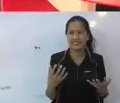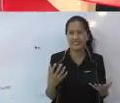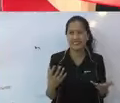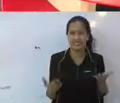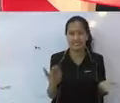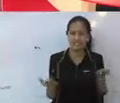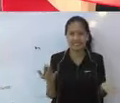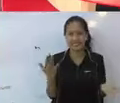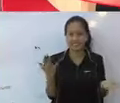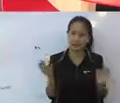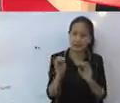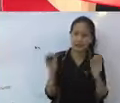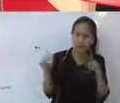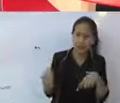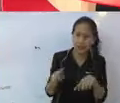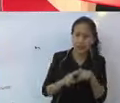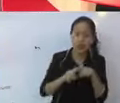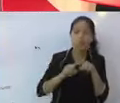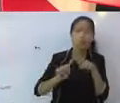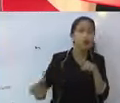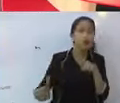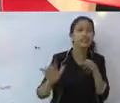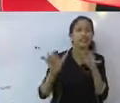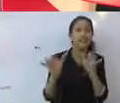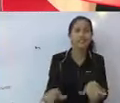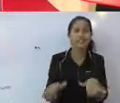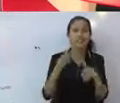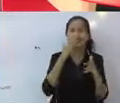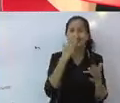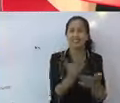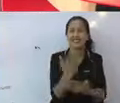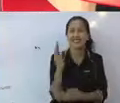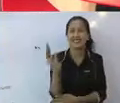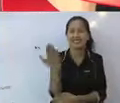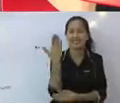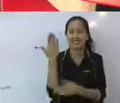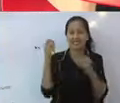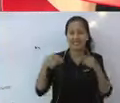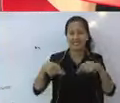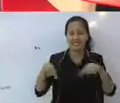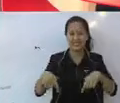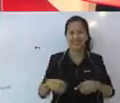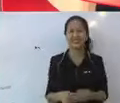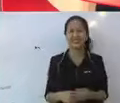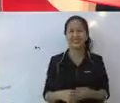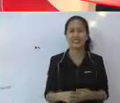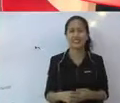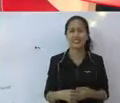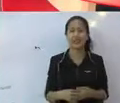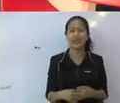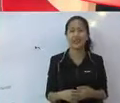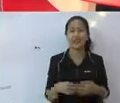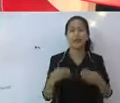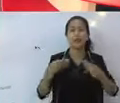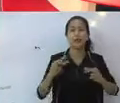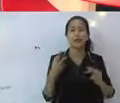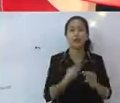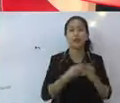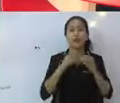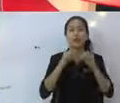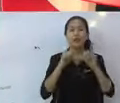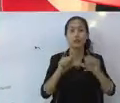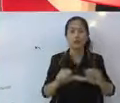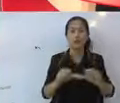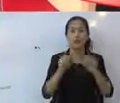lang. Good morning po sa lahat. Happy weekend. At sana ay muli po tayong ma-bless sa ating topic